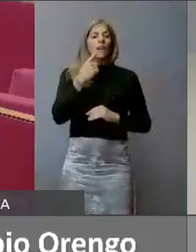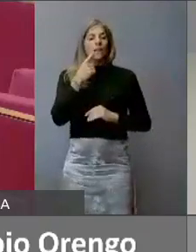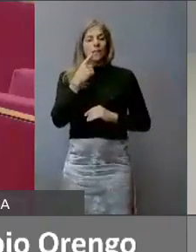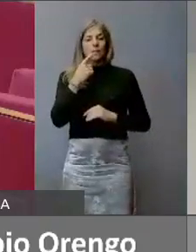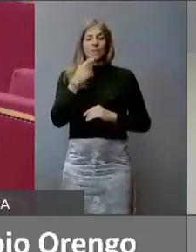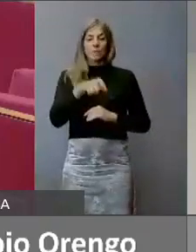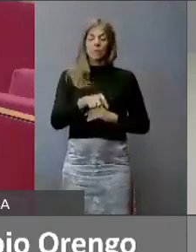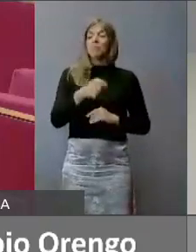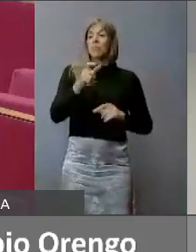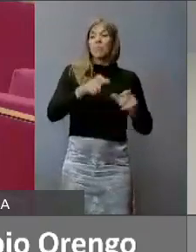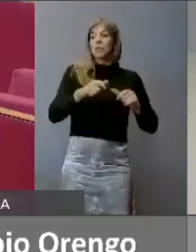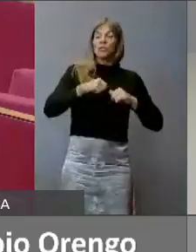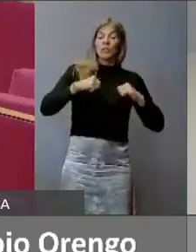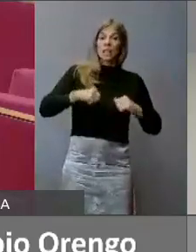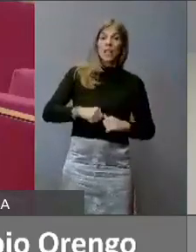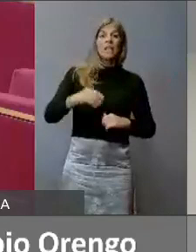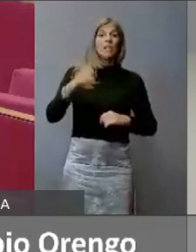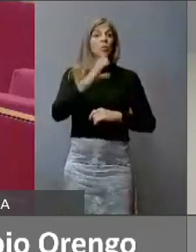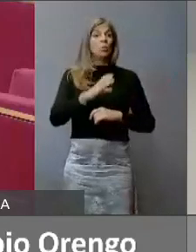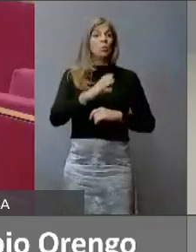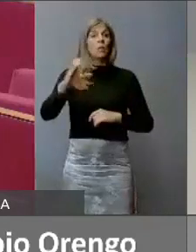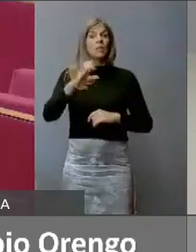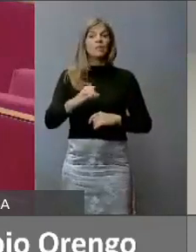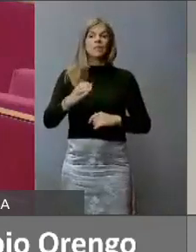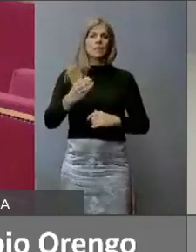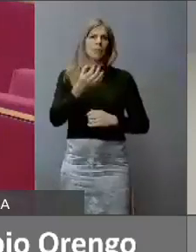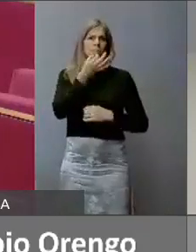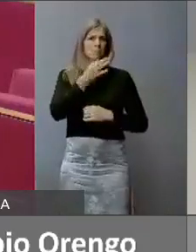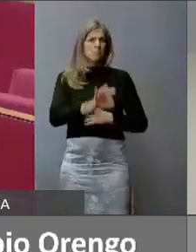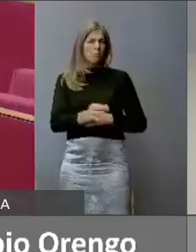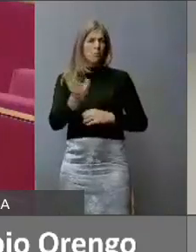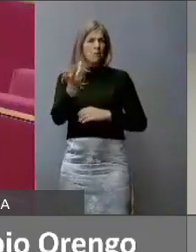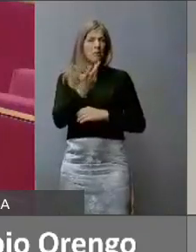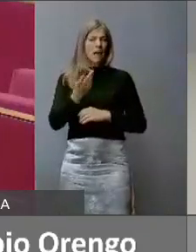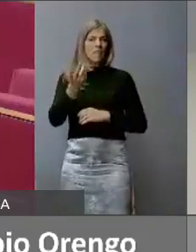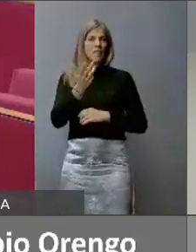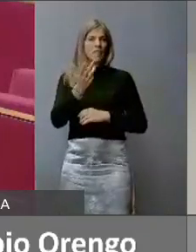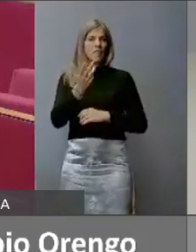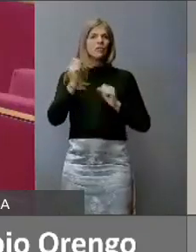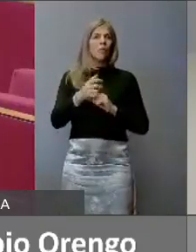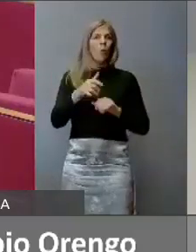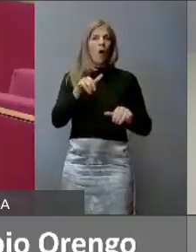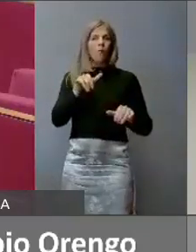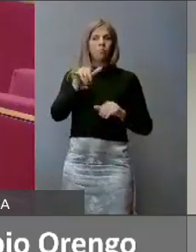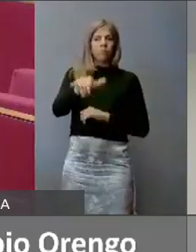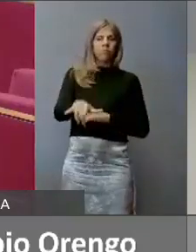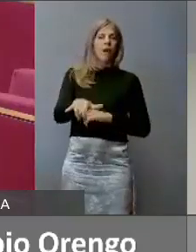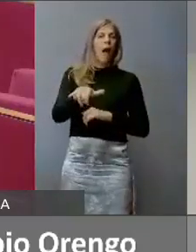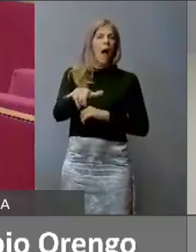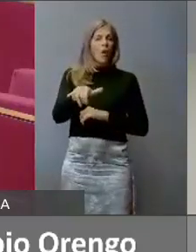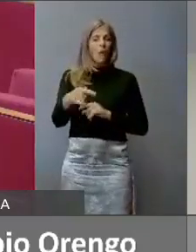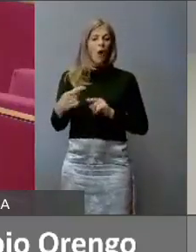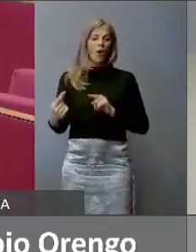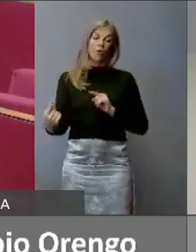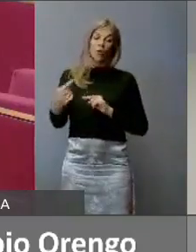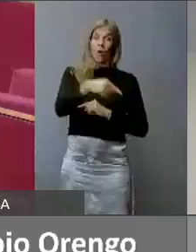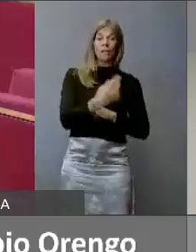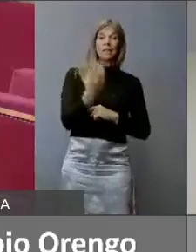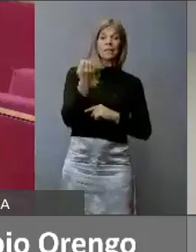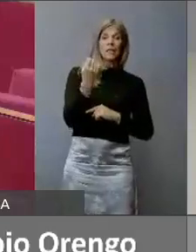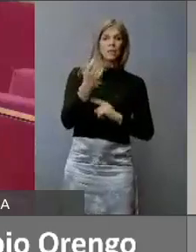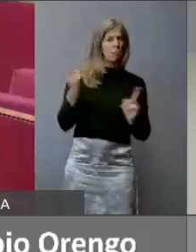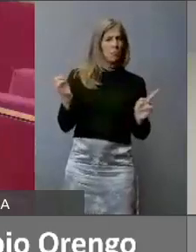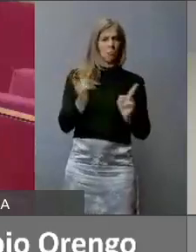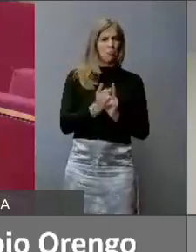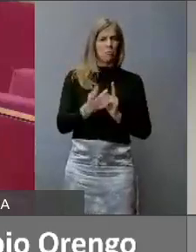che ai turisti di arrivare alla stazione in poco tempo le prime corse iniziano le 5 del mattino e terminavano